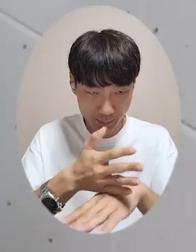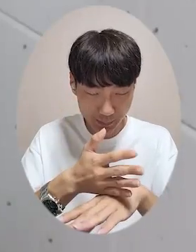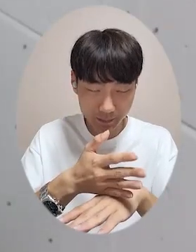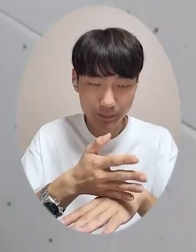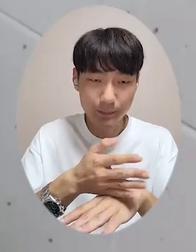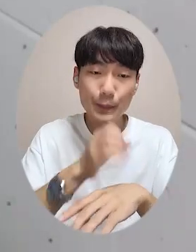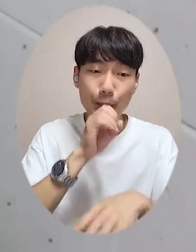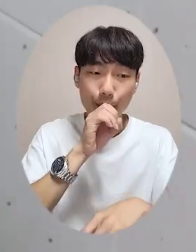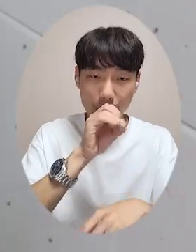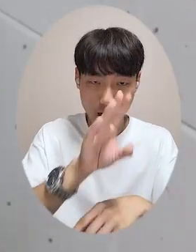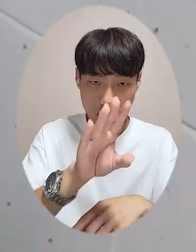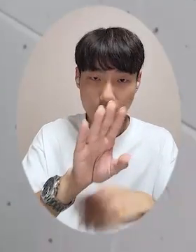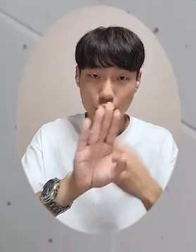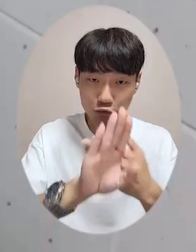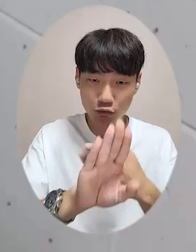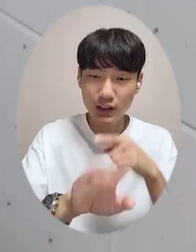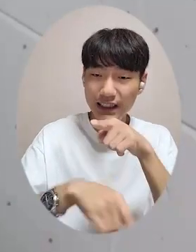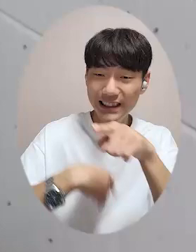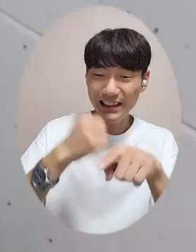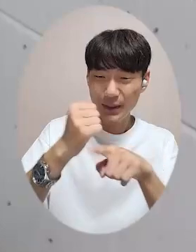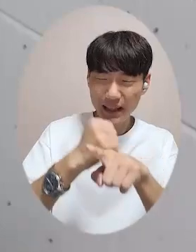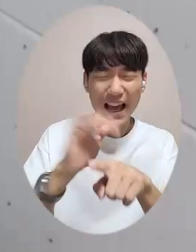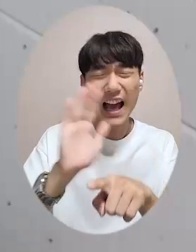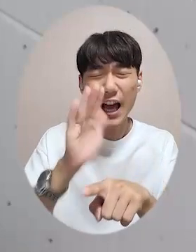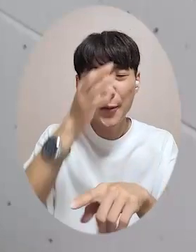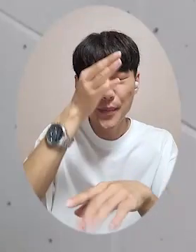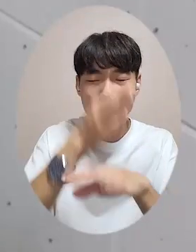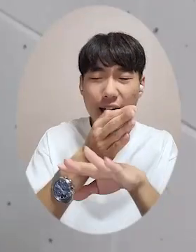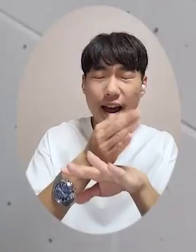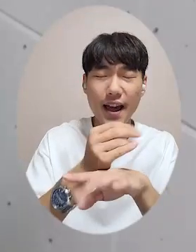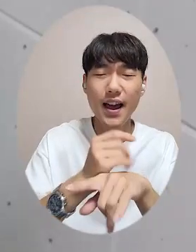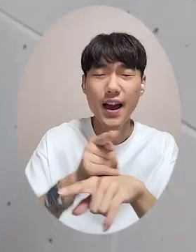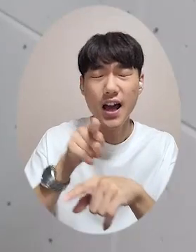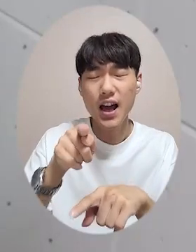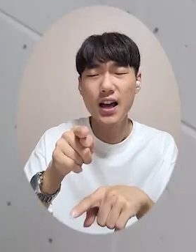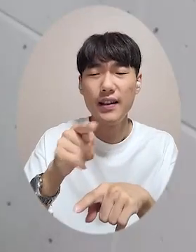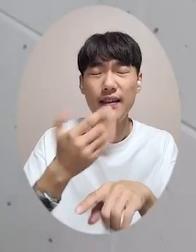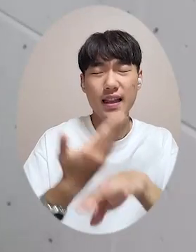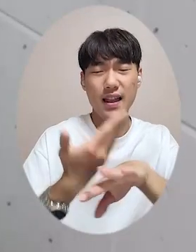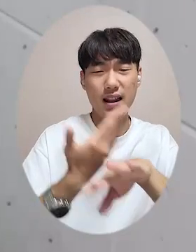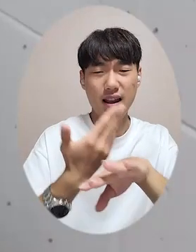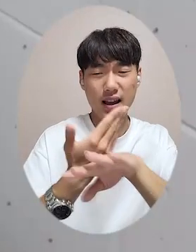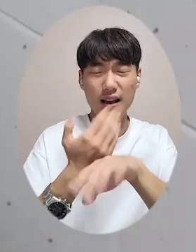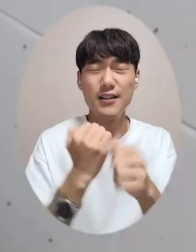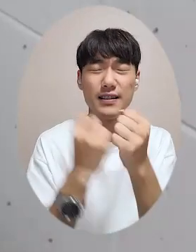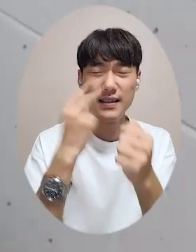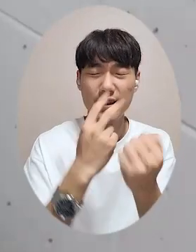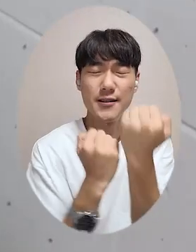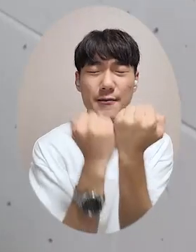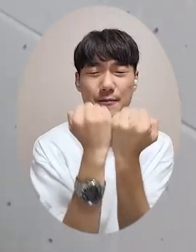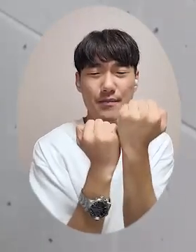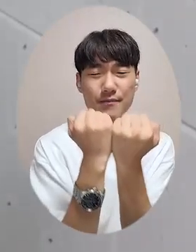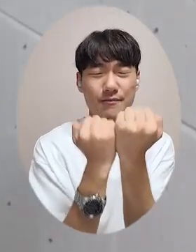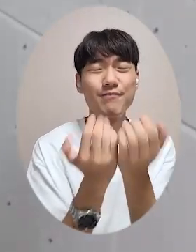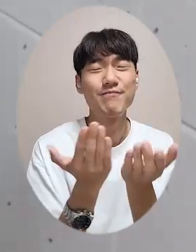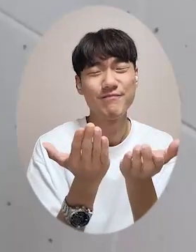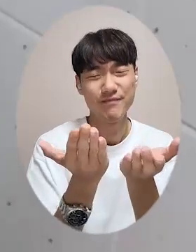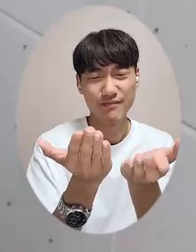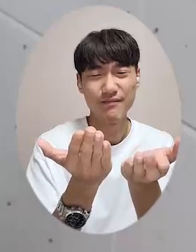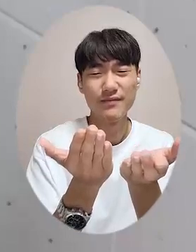죄송하다고 말씀을 드린 다음에 일단 "이런 뜻이 아니라 이런 뜻이다. 일단 이 부분에서 죄송하다고 말씀드리고